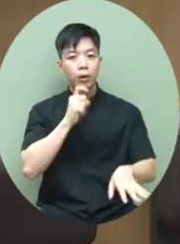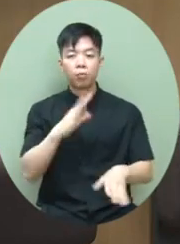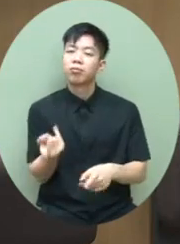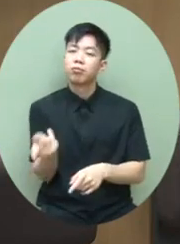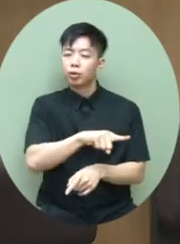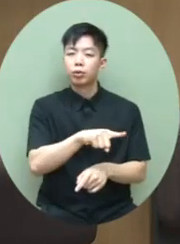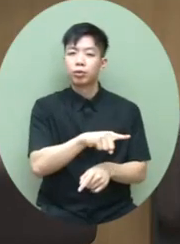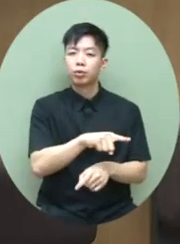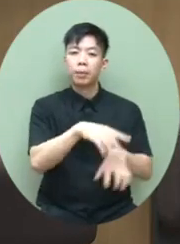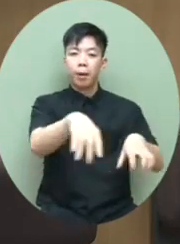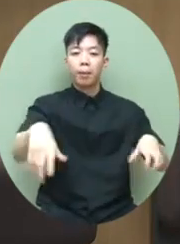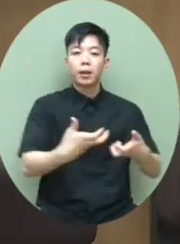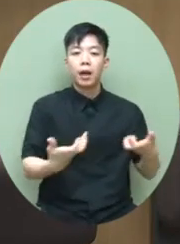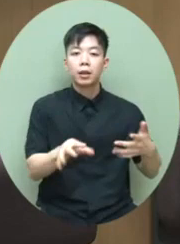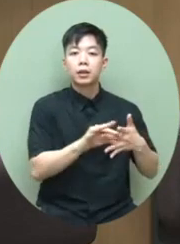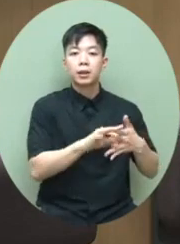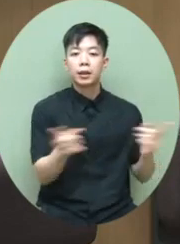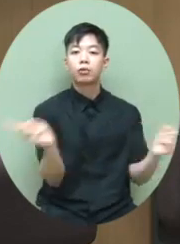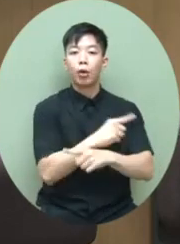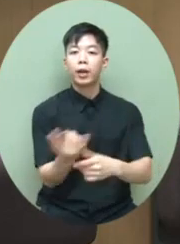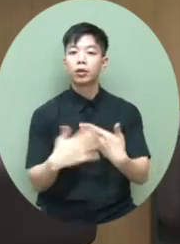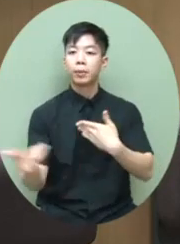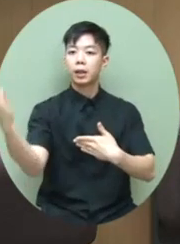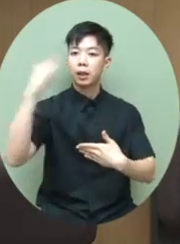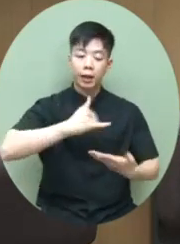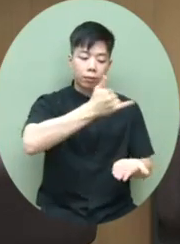施去給抵港人士做檢疫，其實是會不會考慮呢？謝謝。